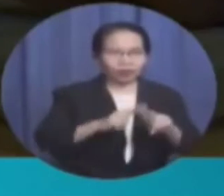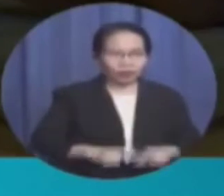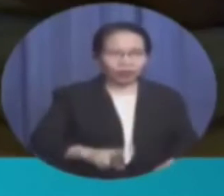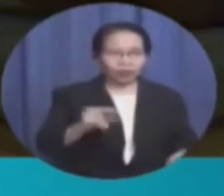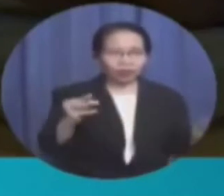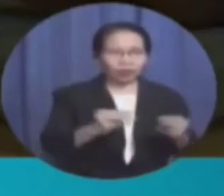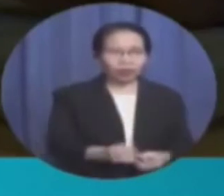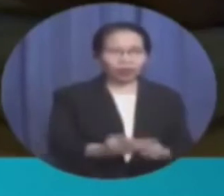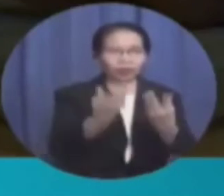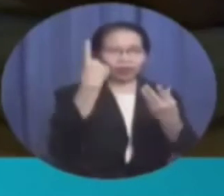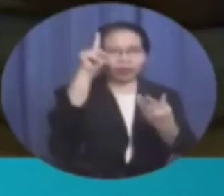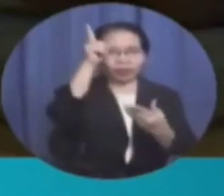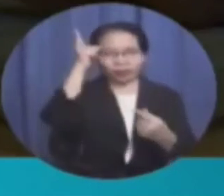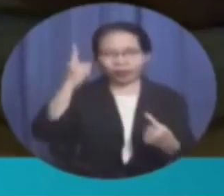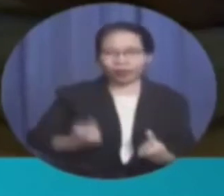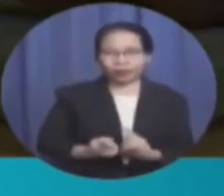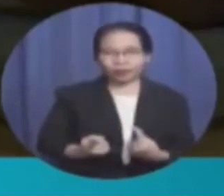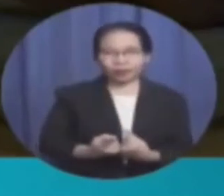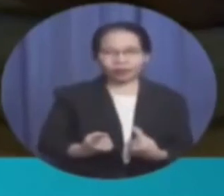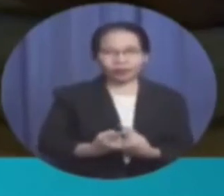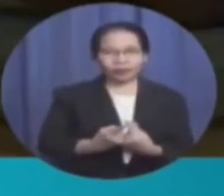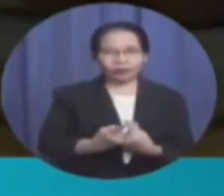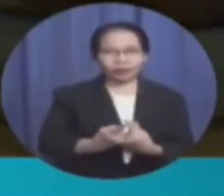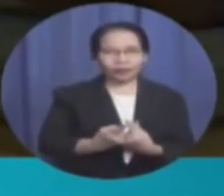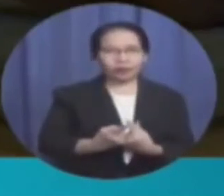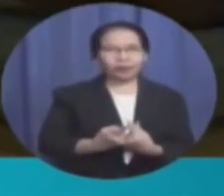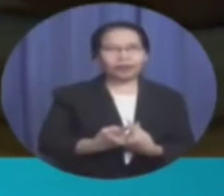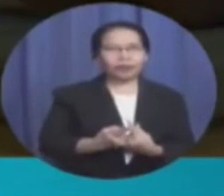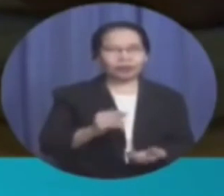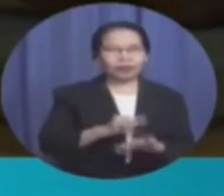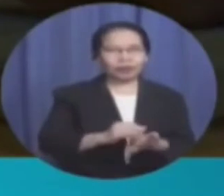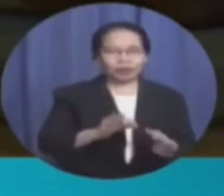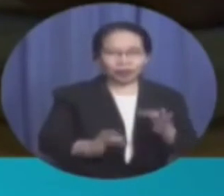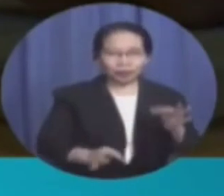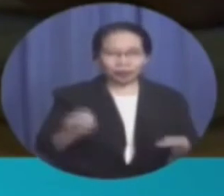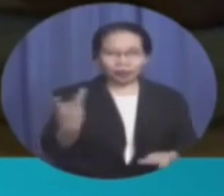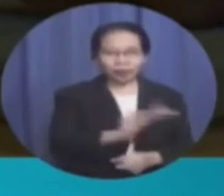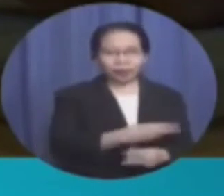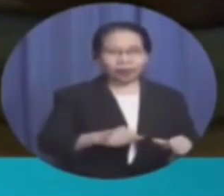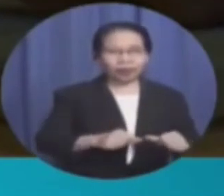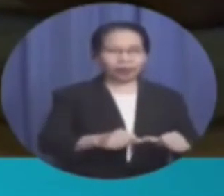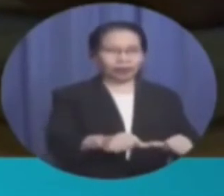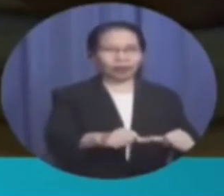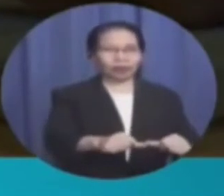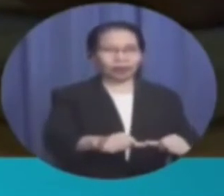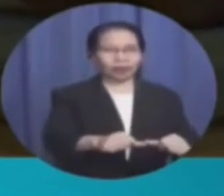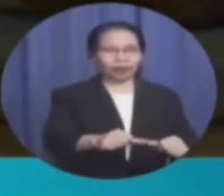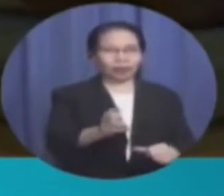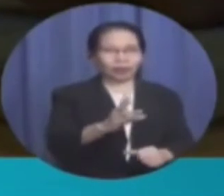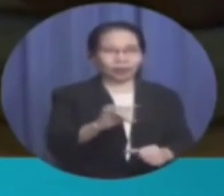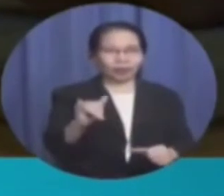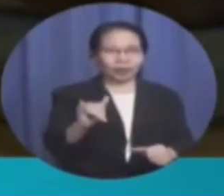sa ikapagpapatawad ng ating mga kasalanan. Ayon, kung magpapatuloy, tamang-tama yun